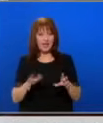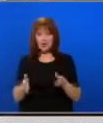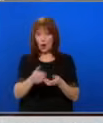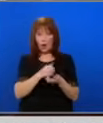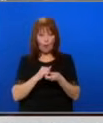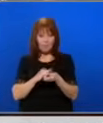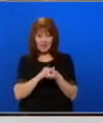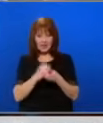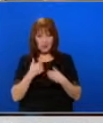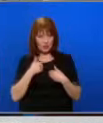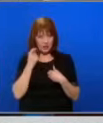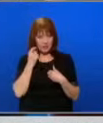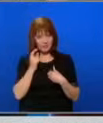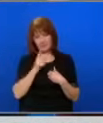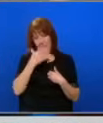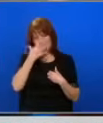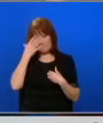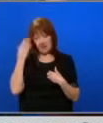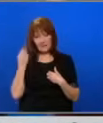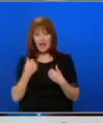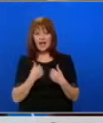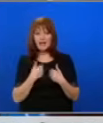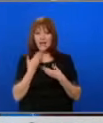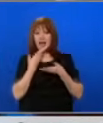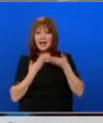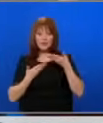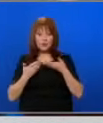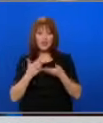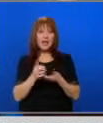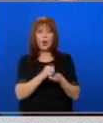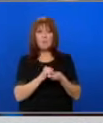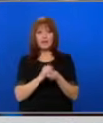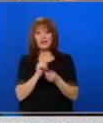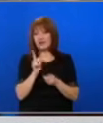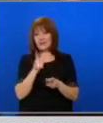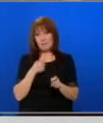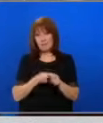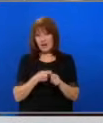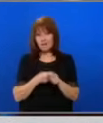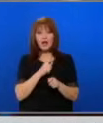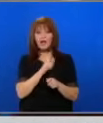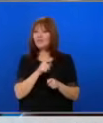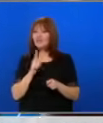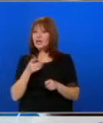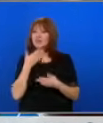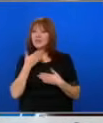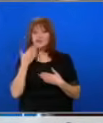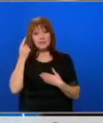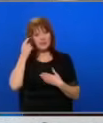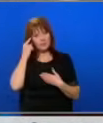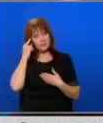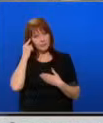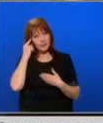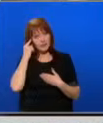опозиция от наше име да забравят. Ние разговори за обединение не сме водили. Всеки си изразява позицията. Това,